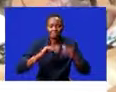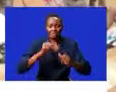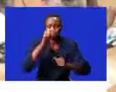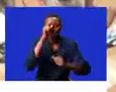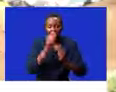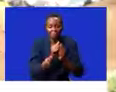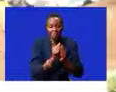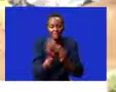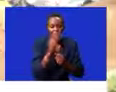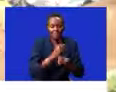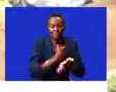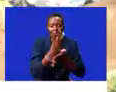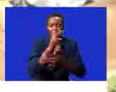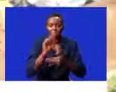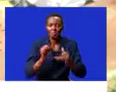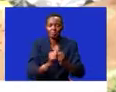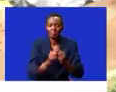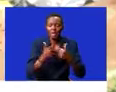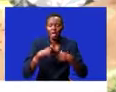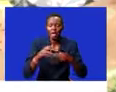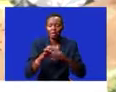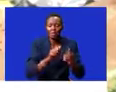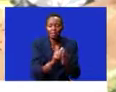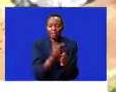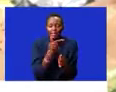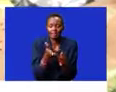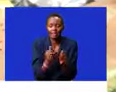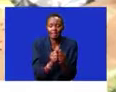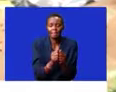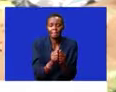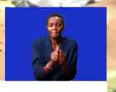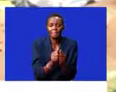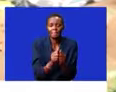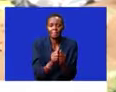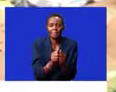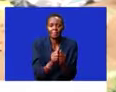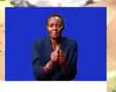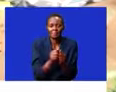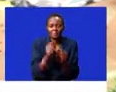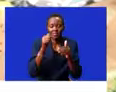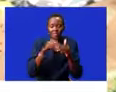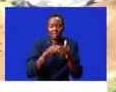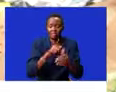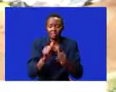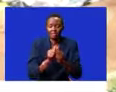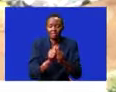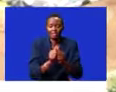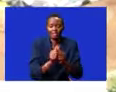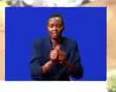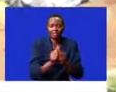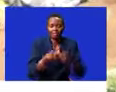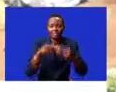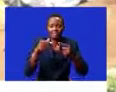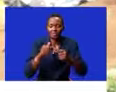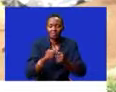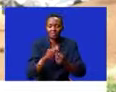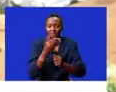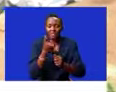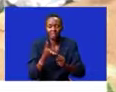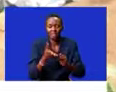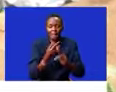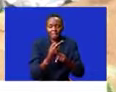donje e wachno. Nitie gi chiro manitiere Kisian Market mwalo manosekelni kanye mane wadhiye.